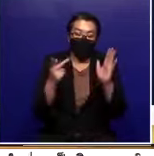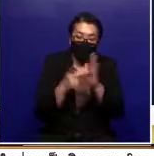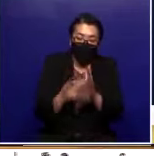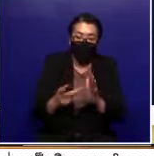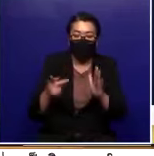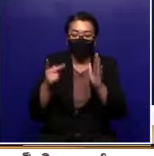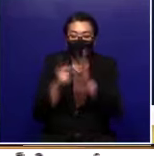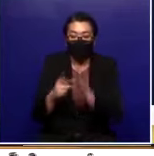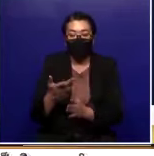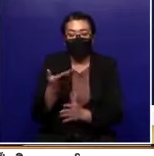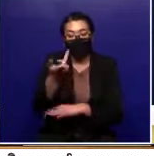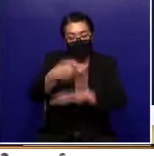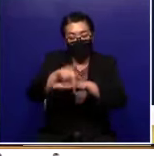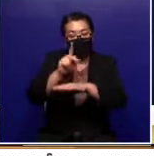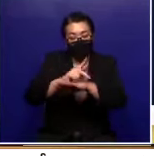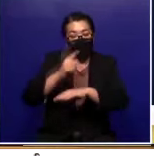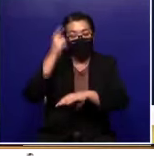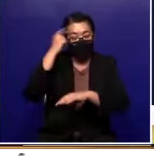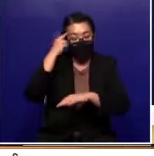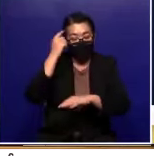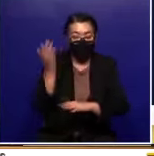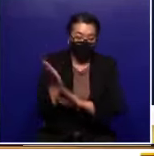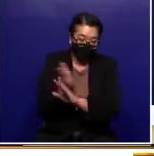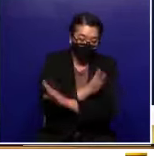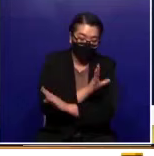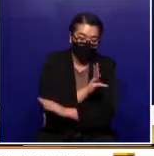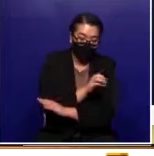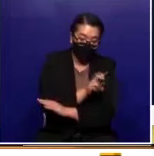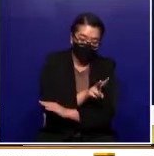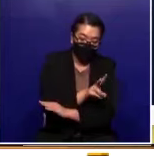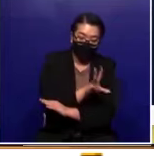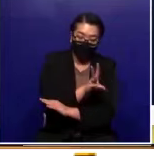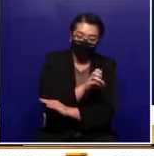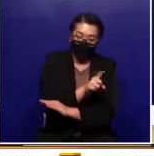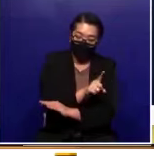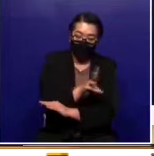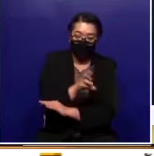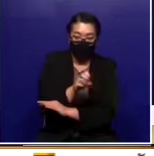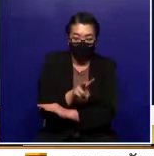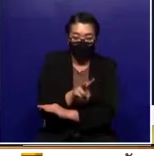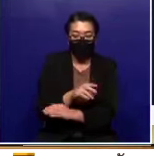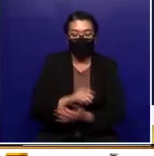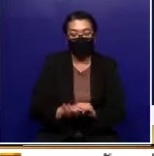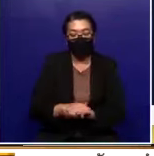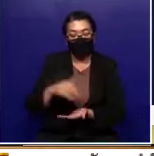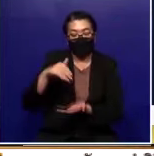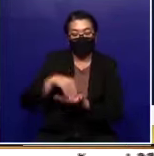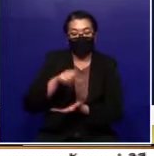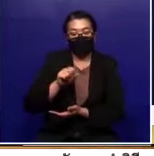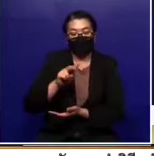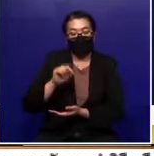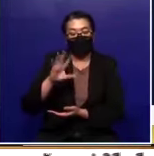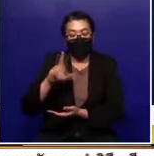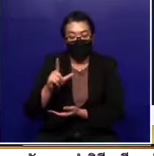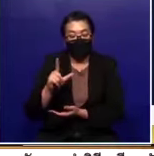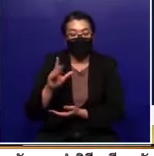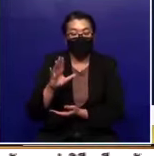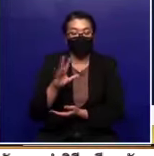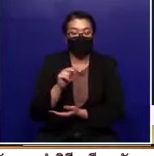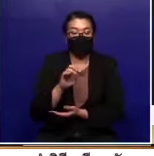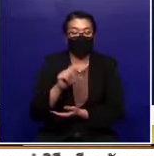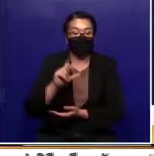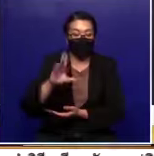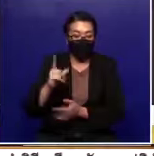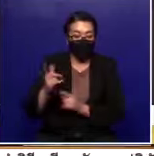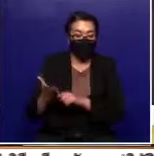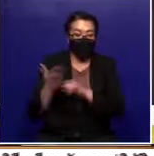รู้ไหมครับว่า62 61ปี61 62เนี่ยนะสนช.สภานิติบัญญัติแห่งชาติแก้กฎหมาย